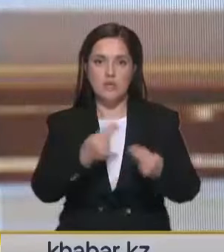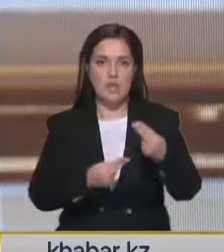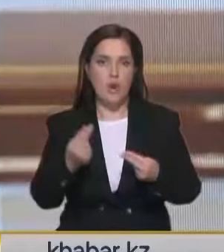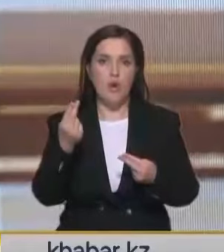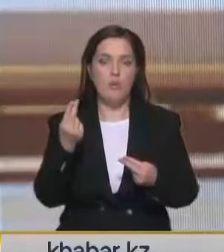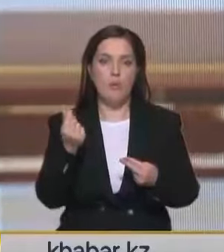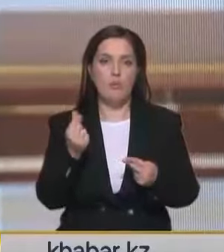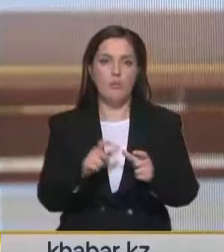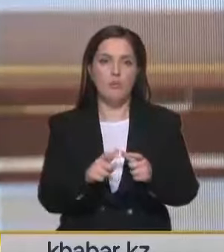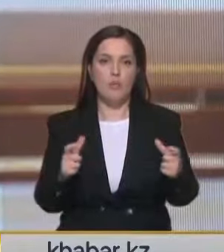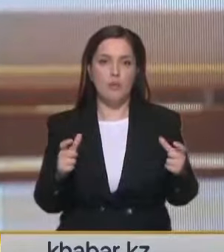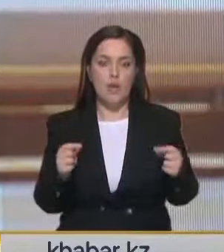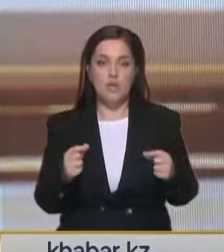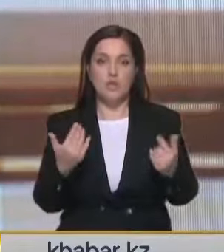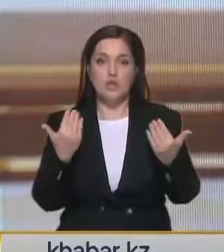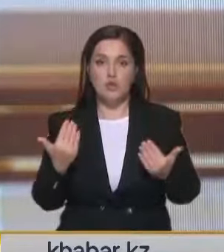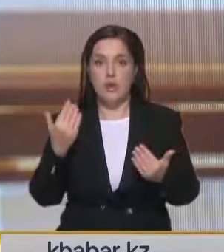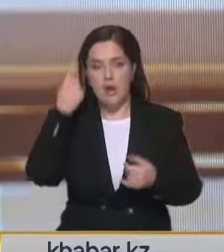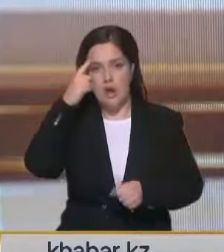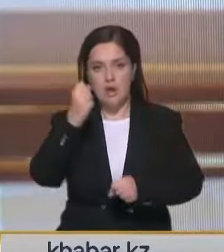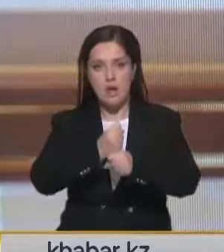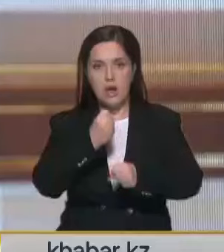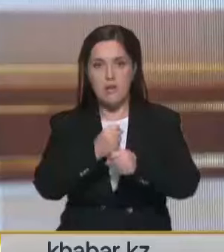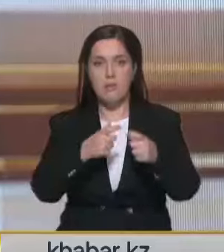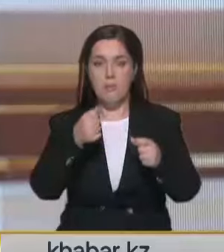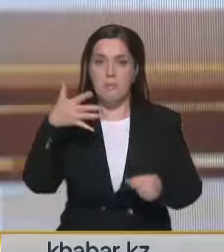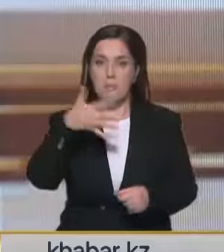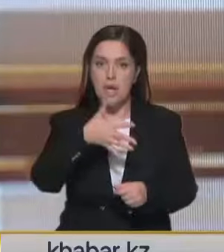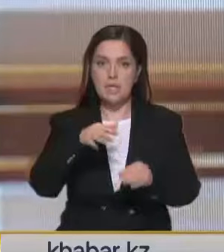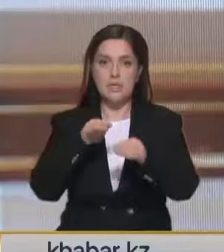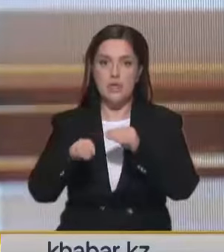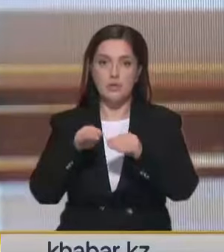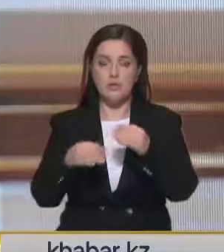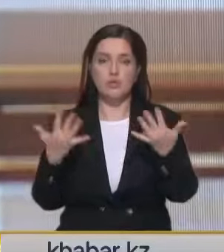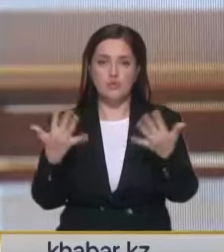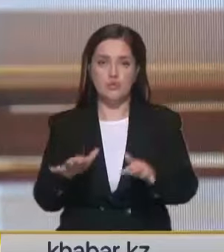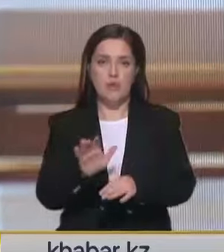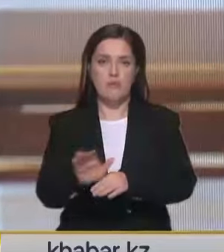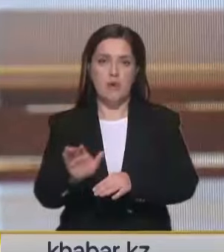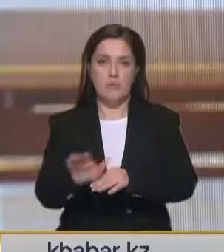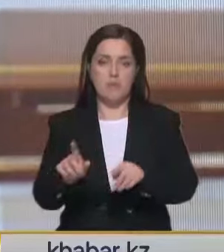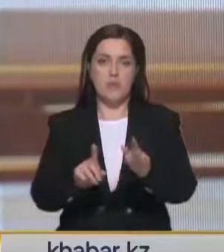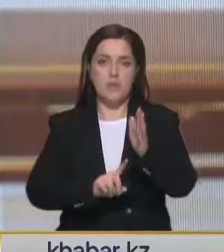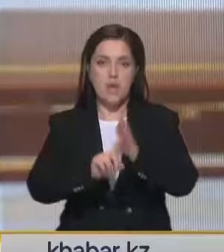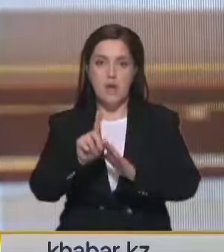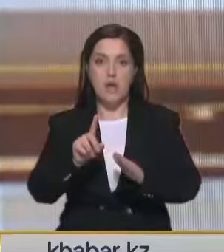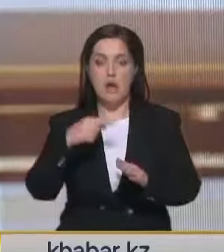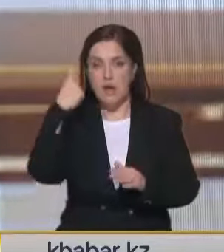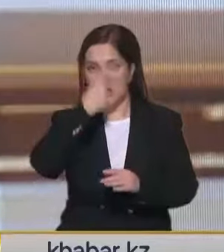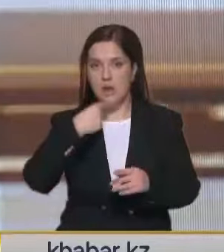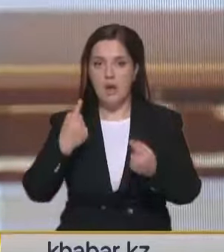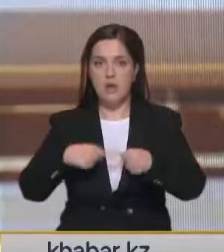денег. В настоящее время серия находится в разработке, а купюры номиналом 5 и 10 тысяч тенге уже выпущены в обращение. Как